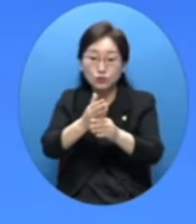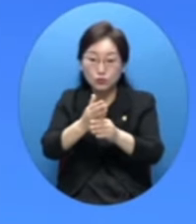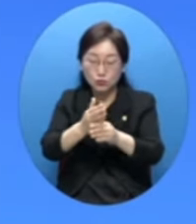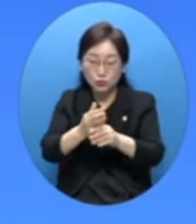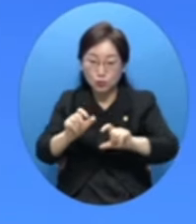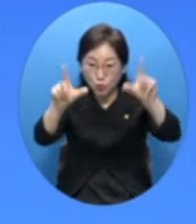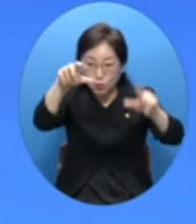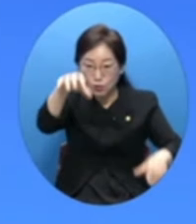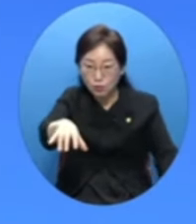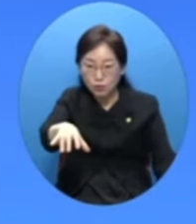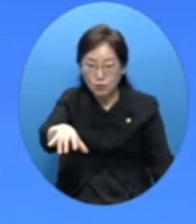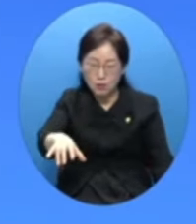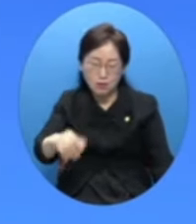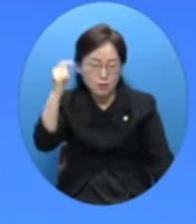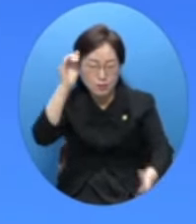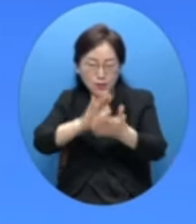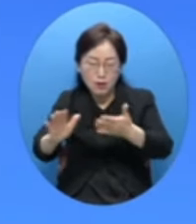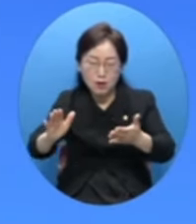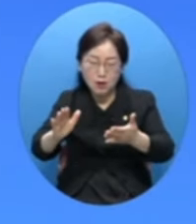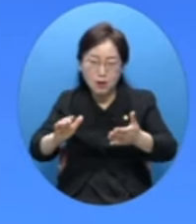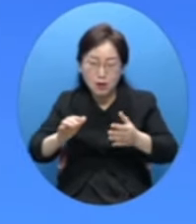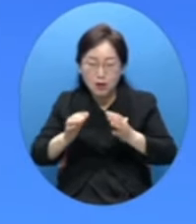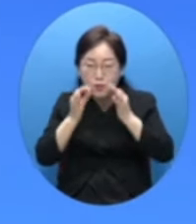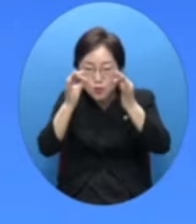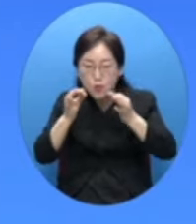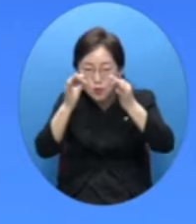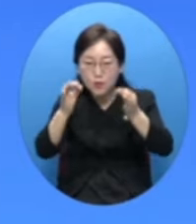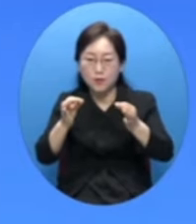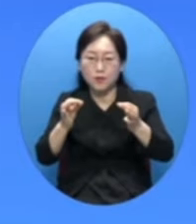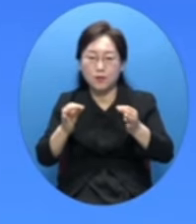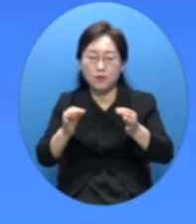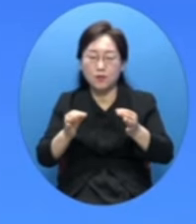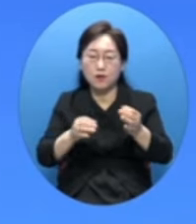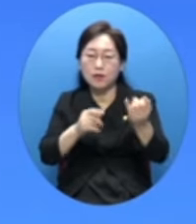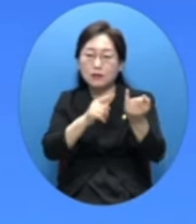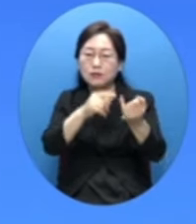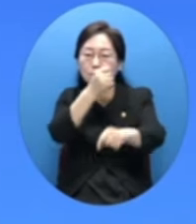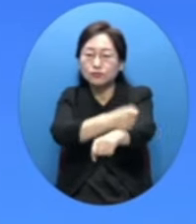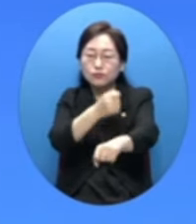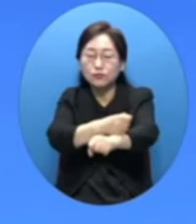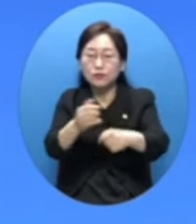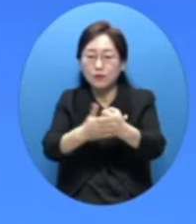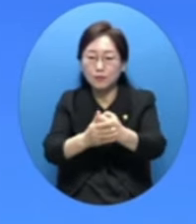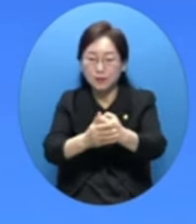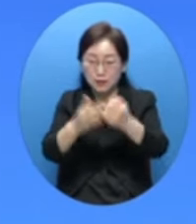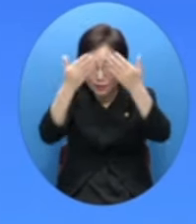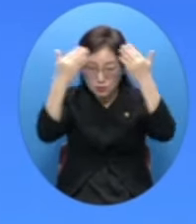해결하려고 많은 노력을 했습니다. 그래서 이분의 노력으로 말미암아 그 중동의